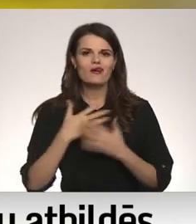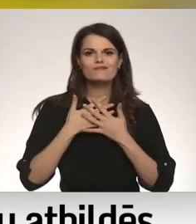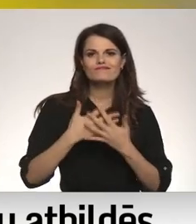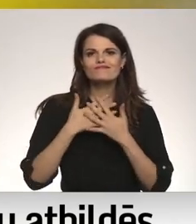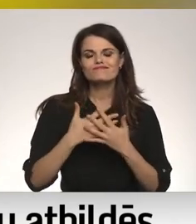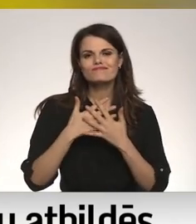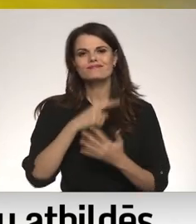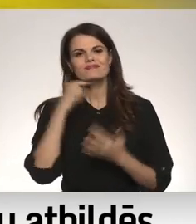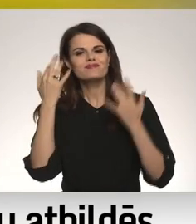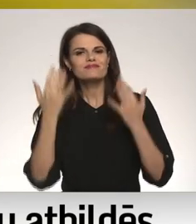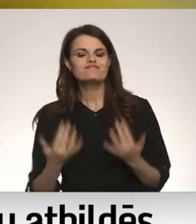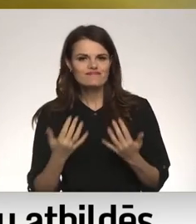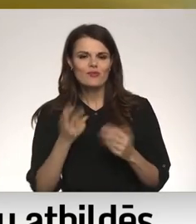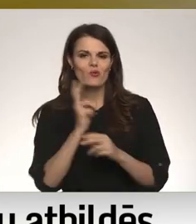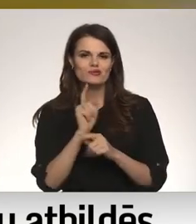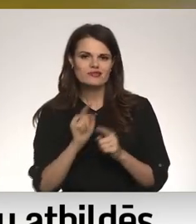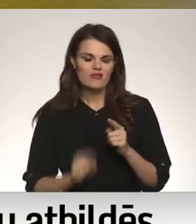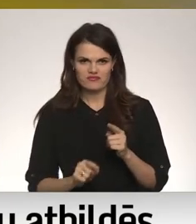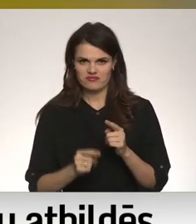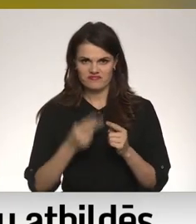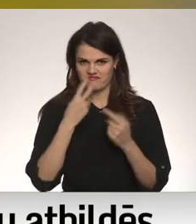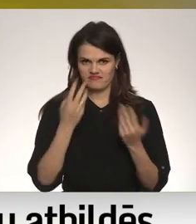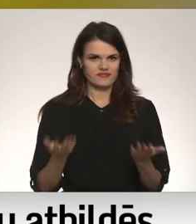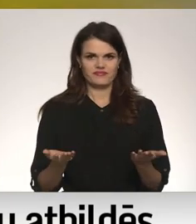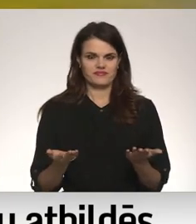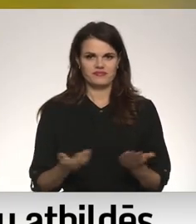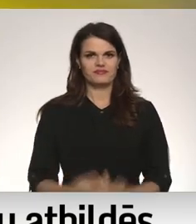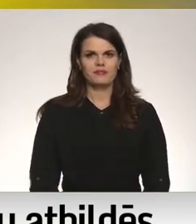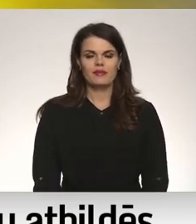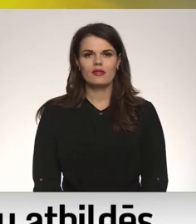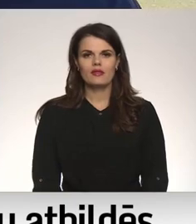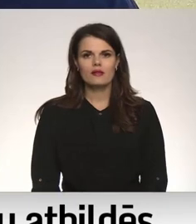uzdevumus izrādījās mazāk nekā gaidīts. Plašāk Vītis Ānstrets sižetā.